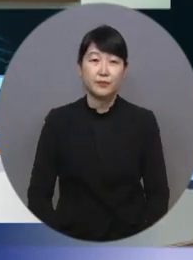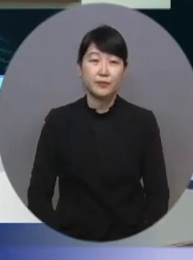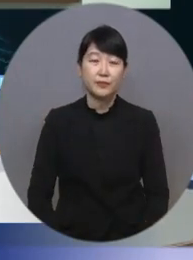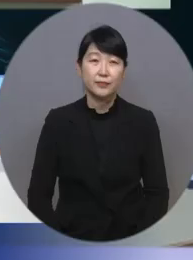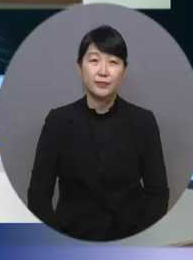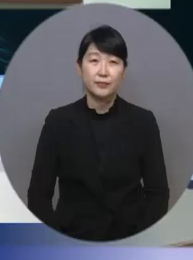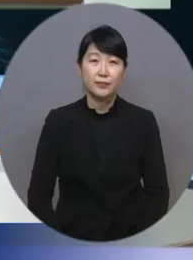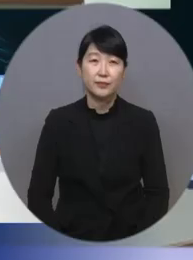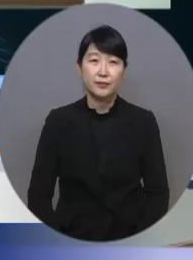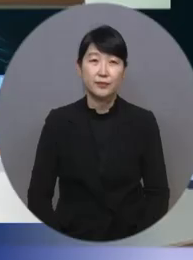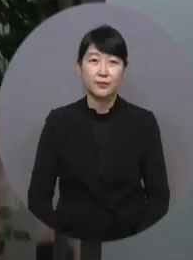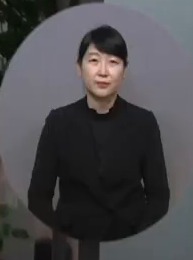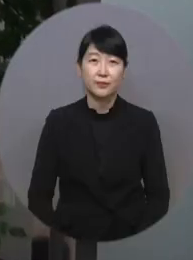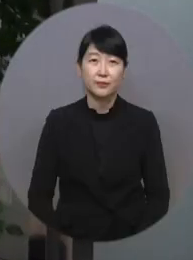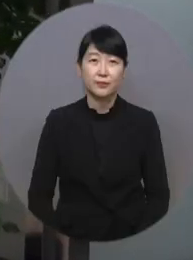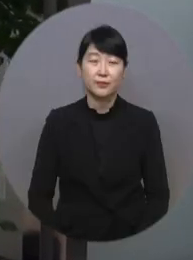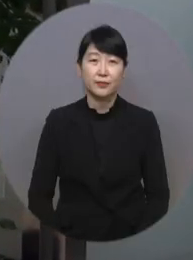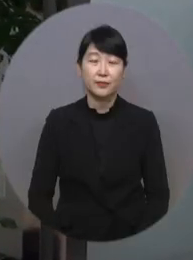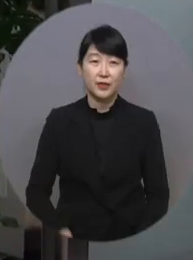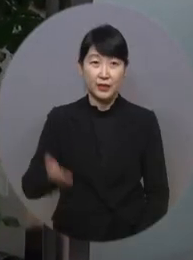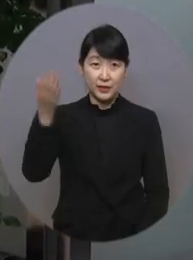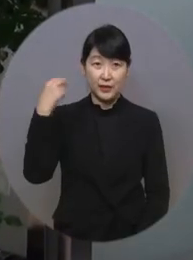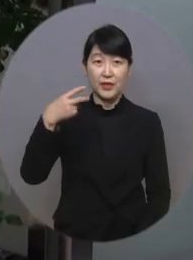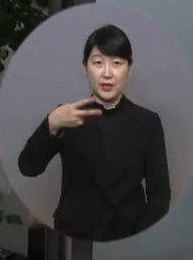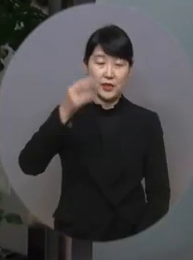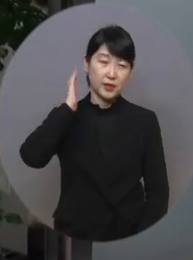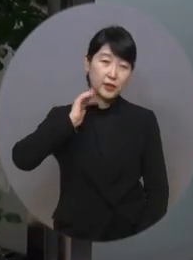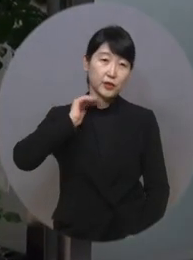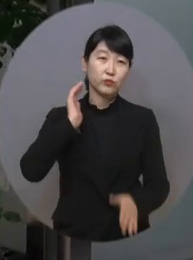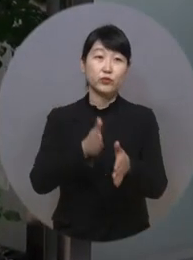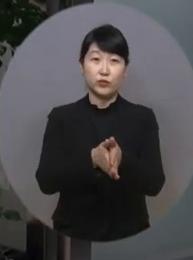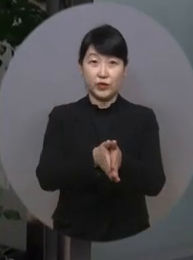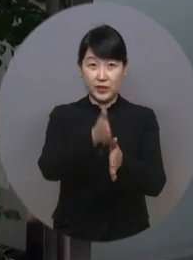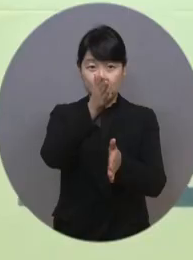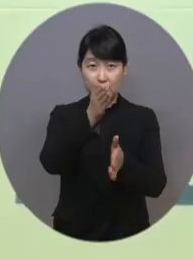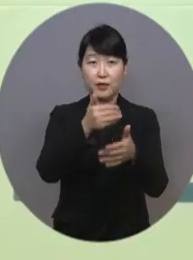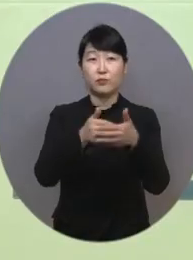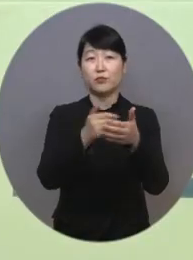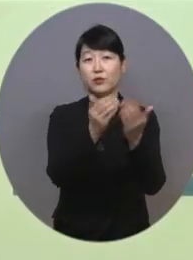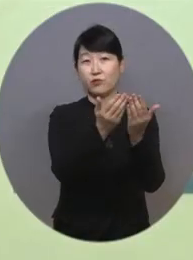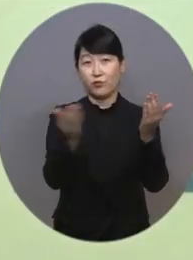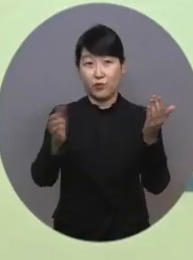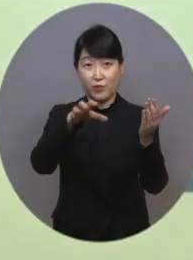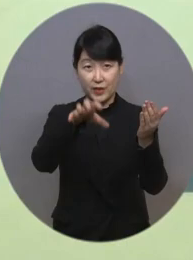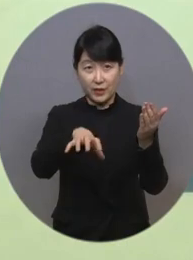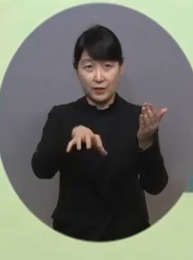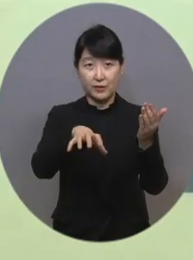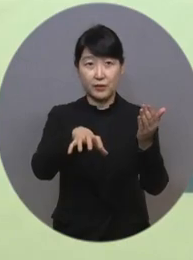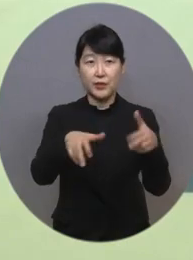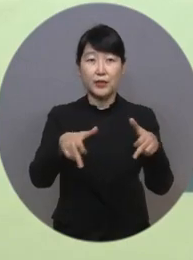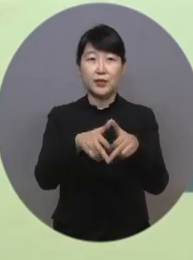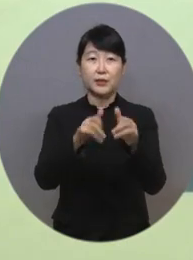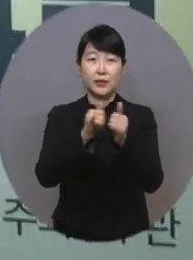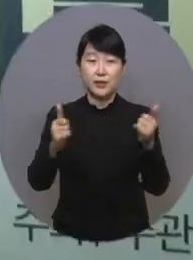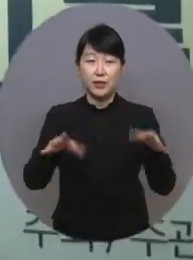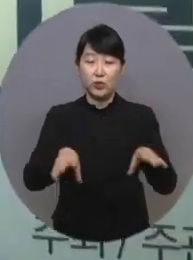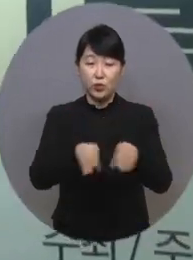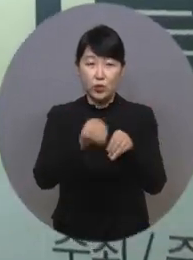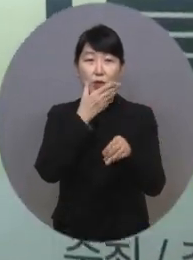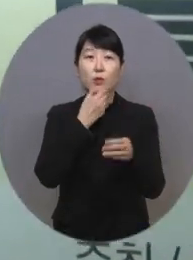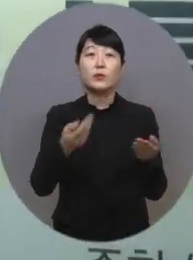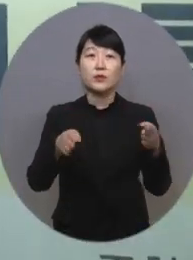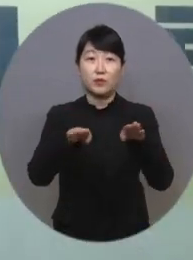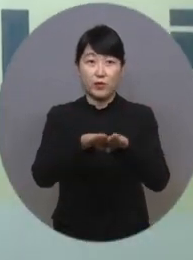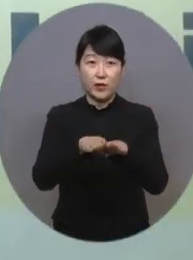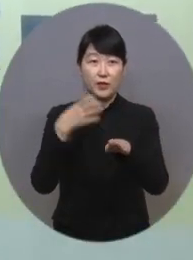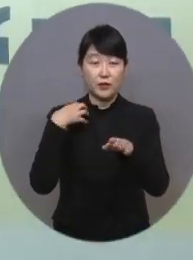전합니다. 지난 2일 의정부시 경민현대미술관에서는 의정부시 장애인종합복지관 주최